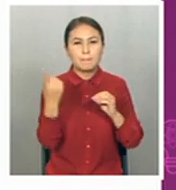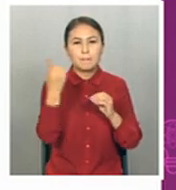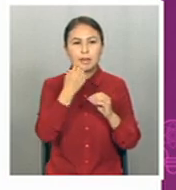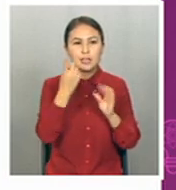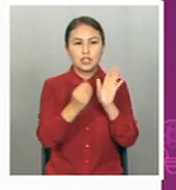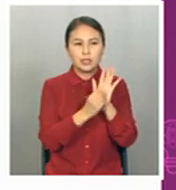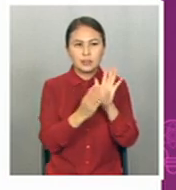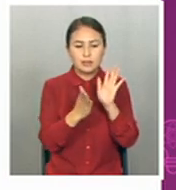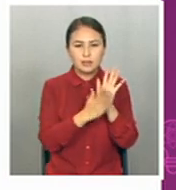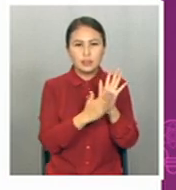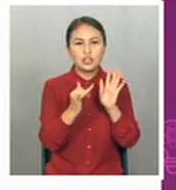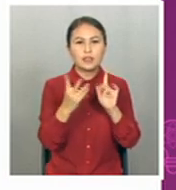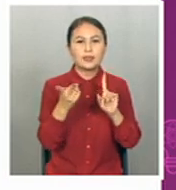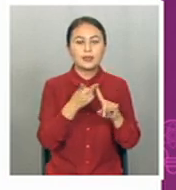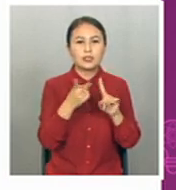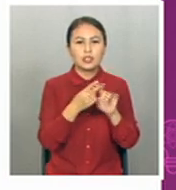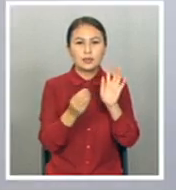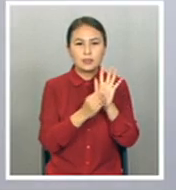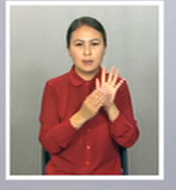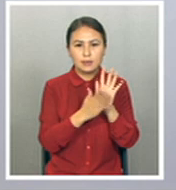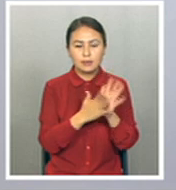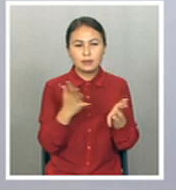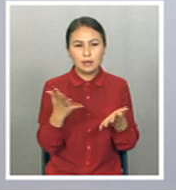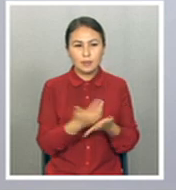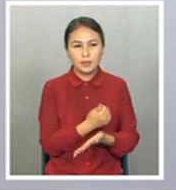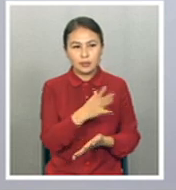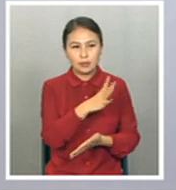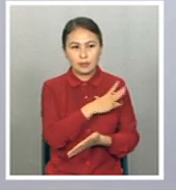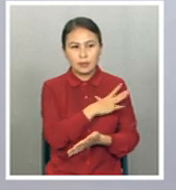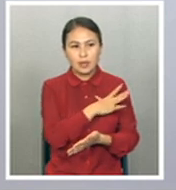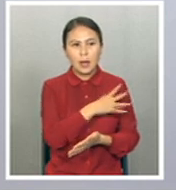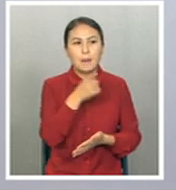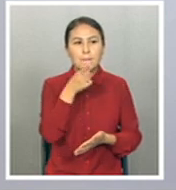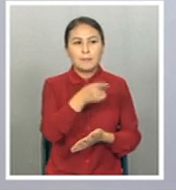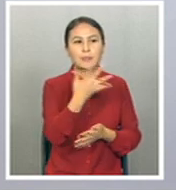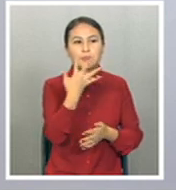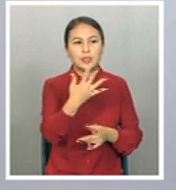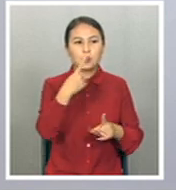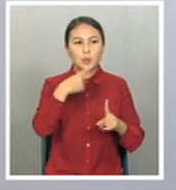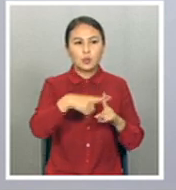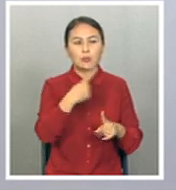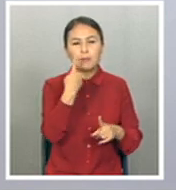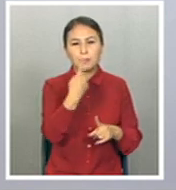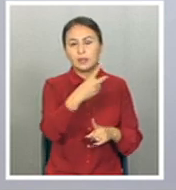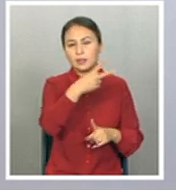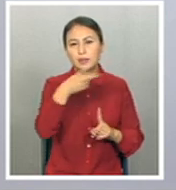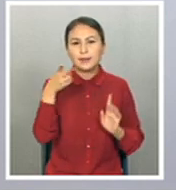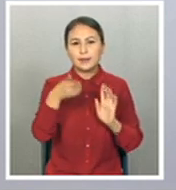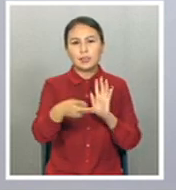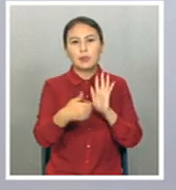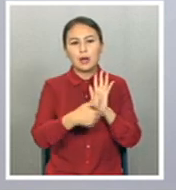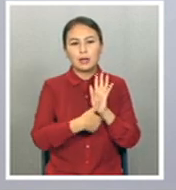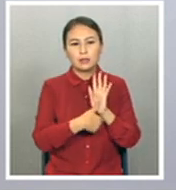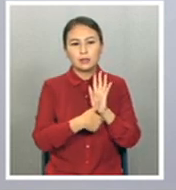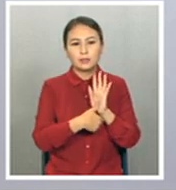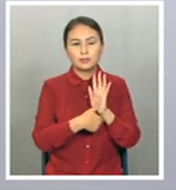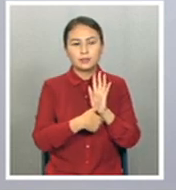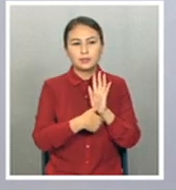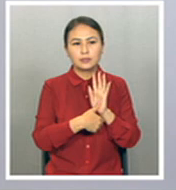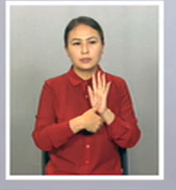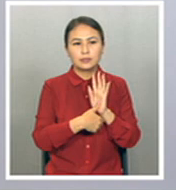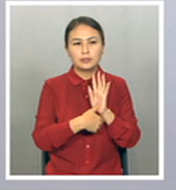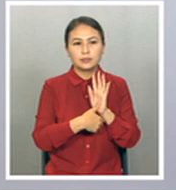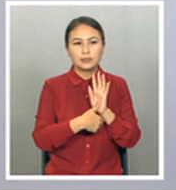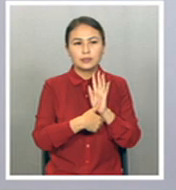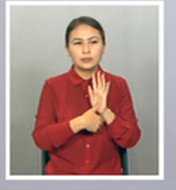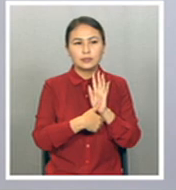және екінші санды таптық. Шынымен ойлап қарасақ, 1005 пен 1006 тізбектес бір-бірінің қасында тұрған натурал